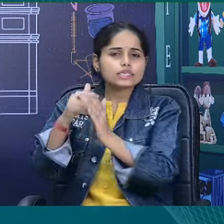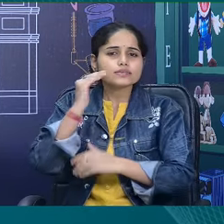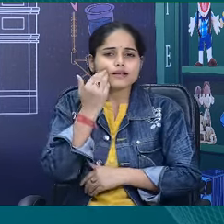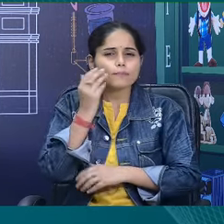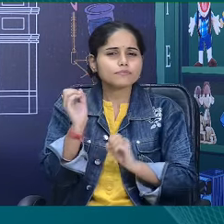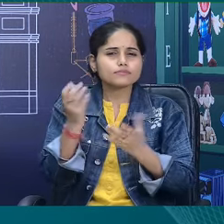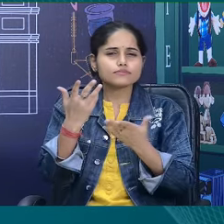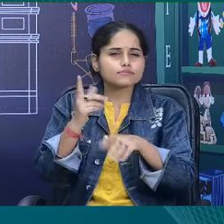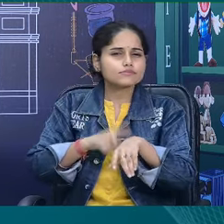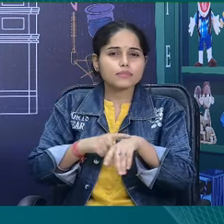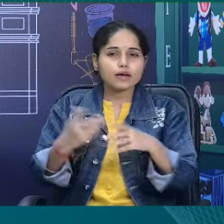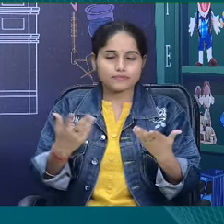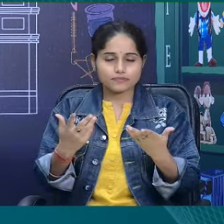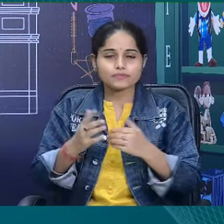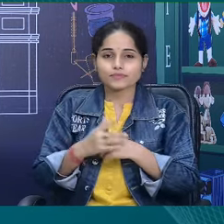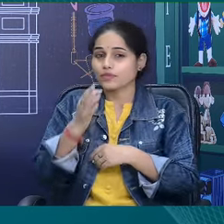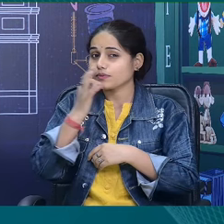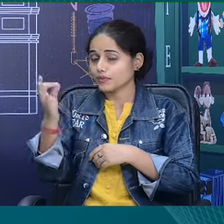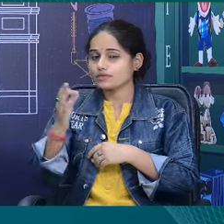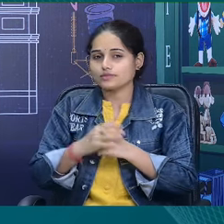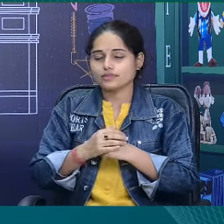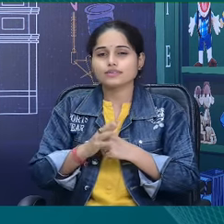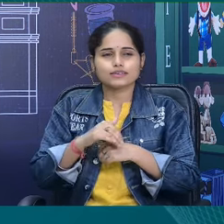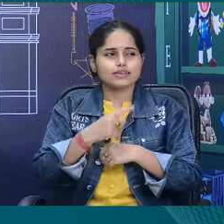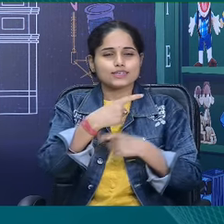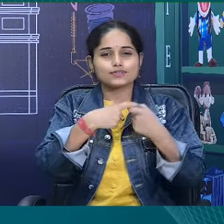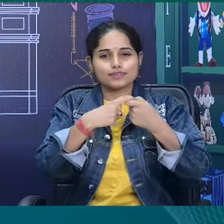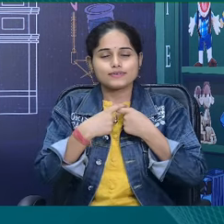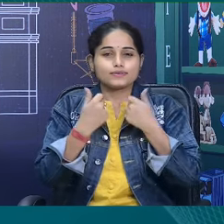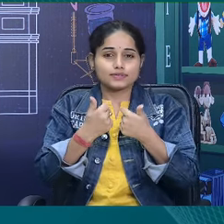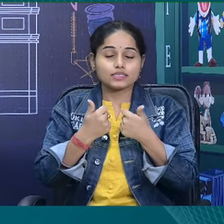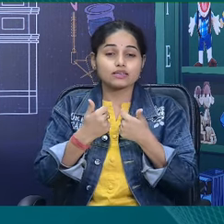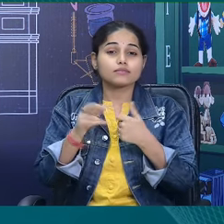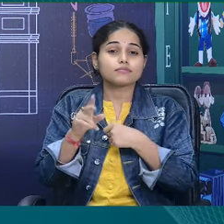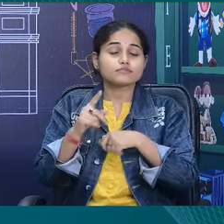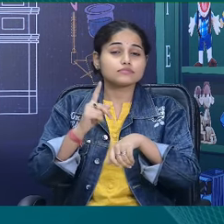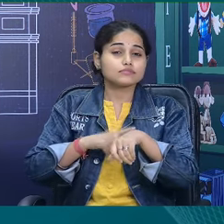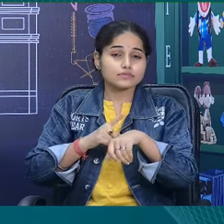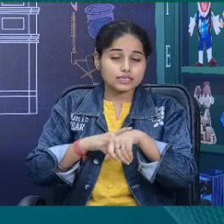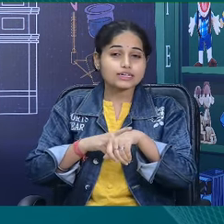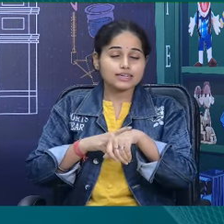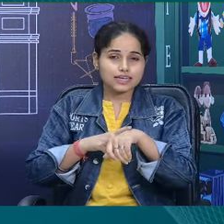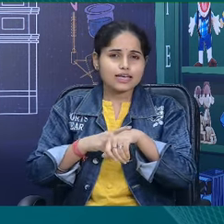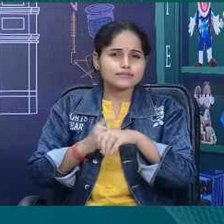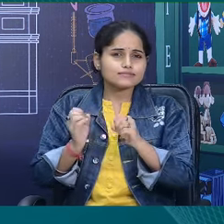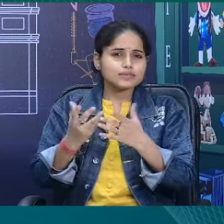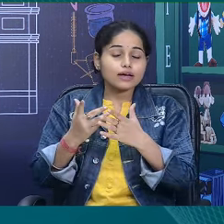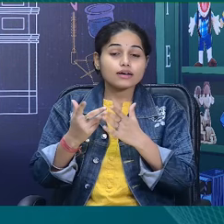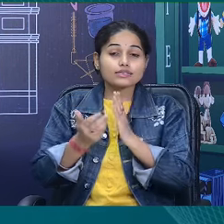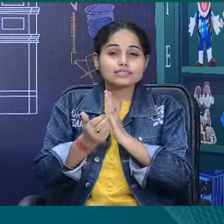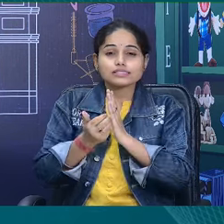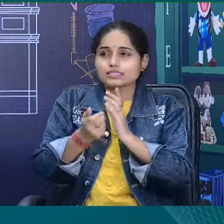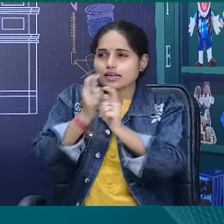चाहूंगा जी सर तो सर यह बहुत ही अच्छा प्रश्न है आपका कि किस समय से यह माना जाता है सर कला हमारे